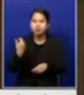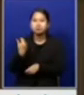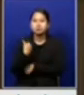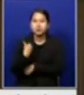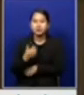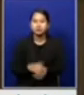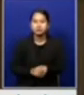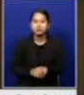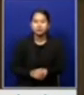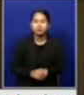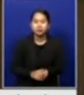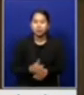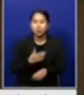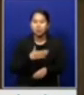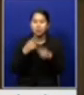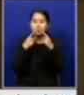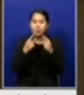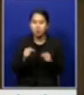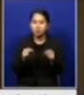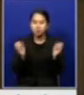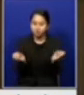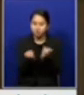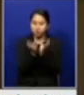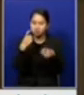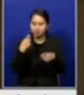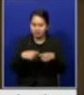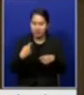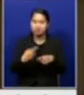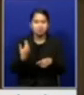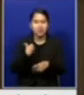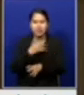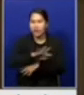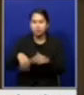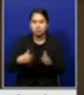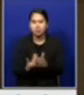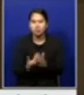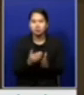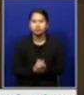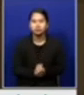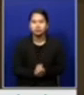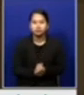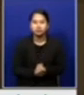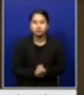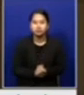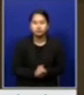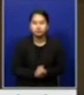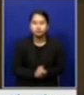อนทุกคนถามว่าการเยียวย